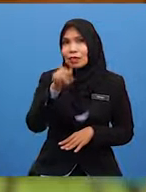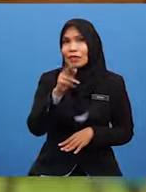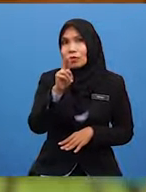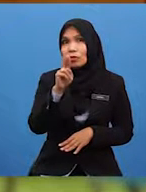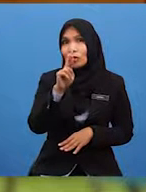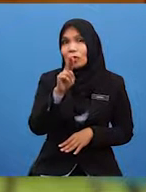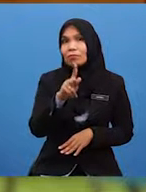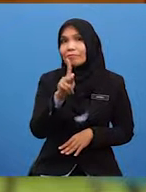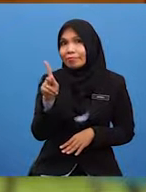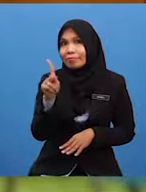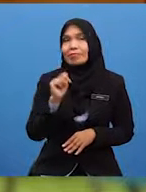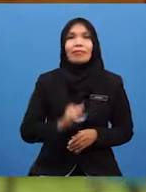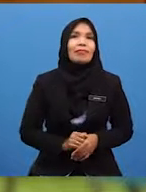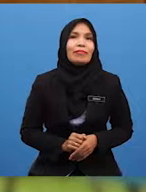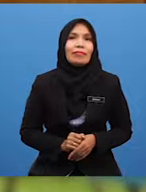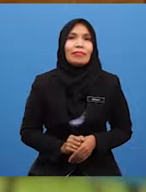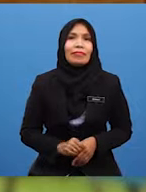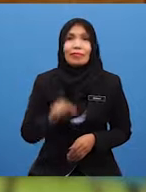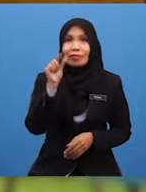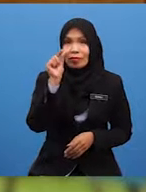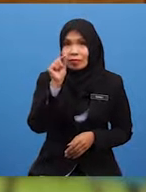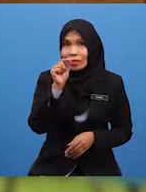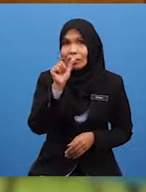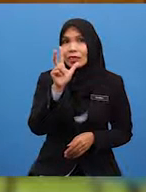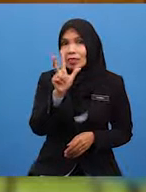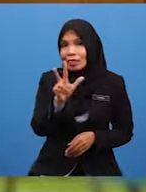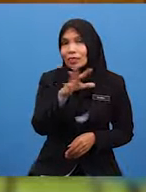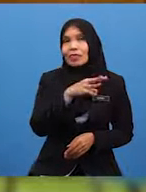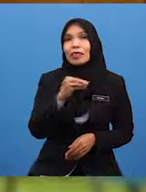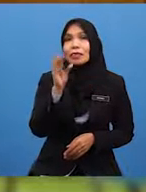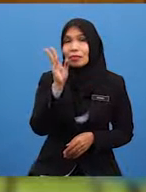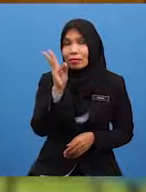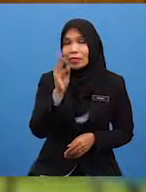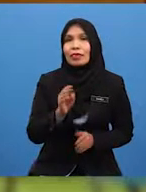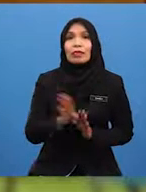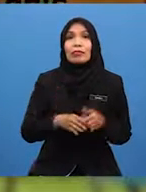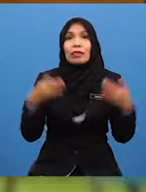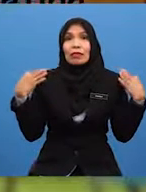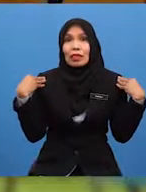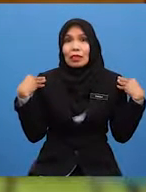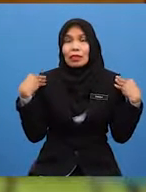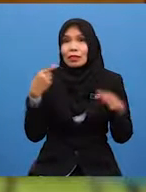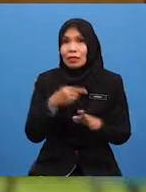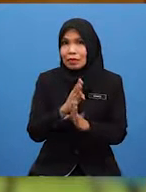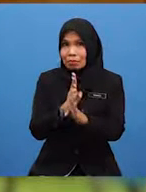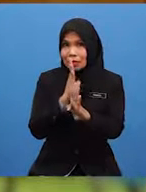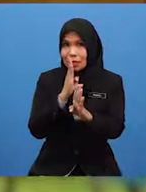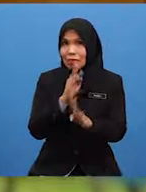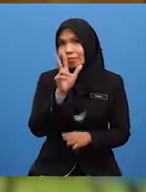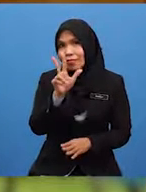kanan. Titik 3 dan 6 berada pada baris